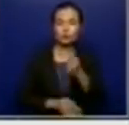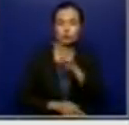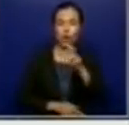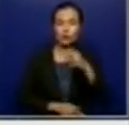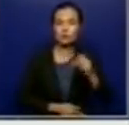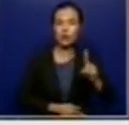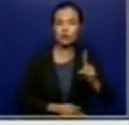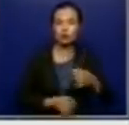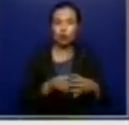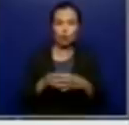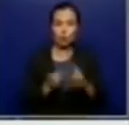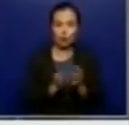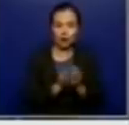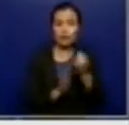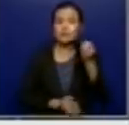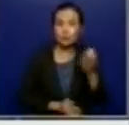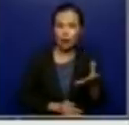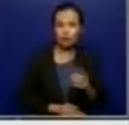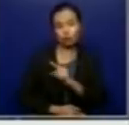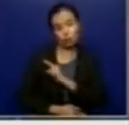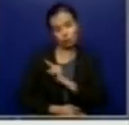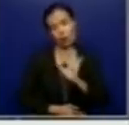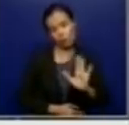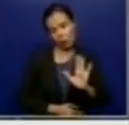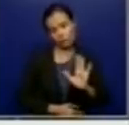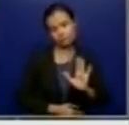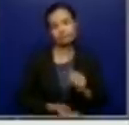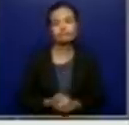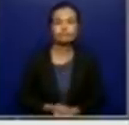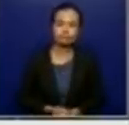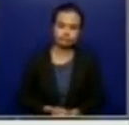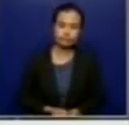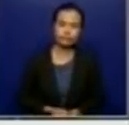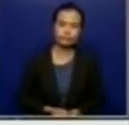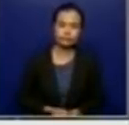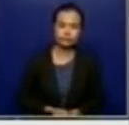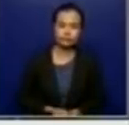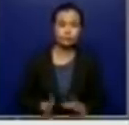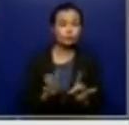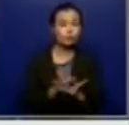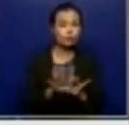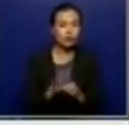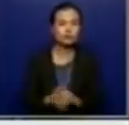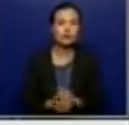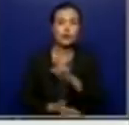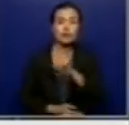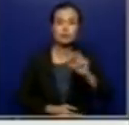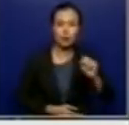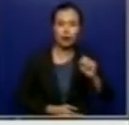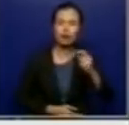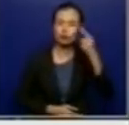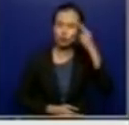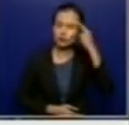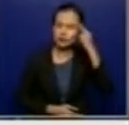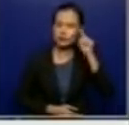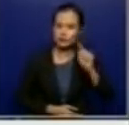ที่ของเสียงข้างมากและเสียงข้างมากต้องรับผิดชอบสุดท้ายครับท่านประธานครับสภาเราต้องคำนึงถึง